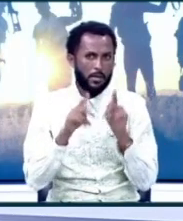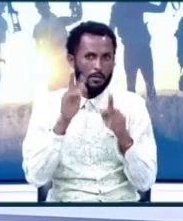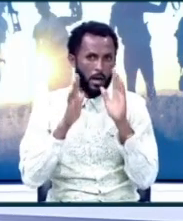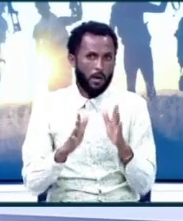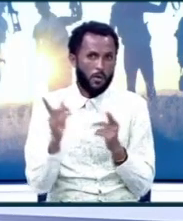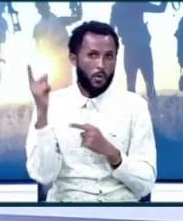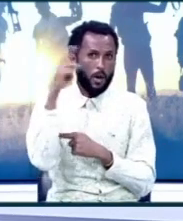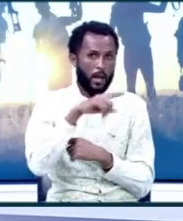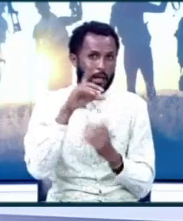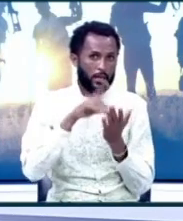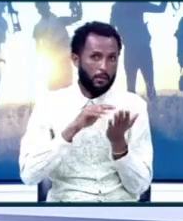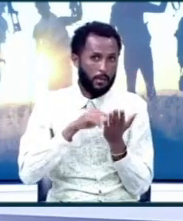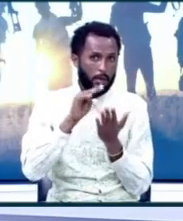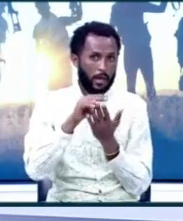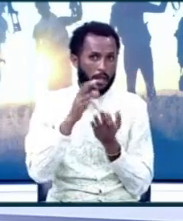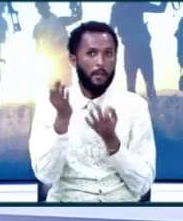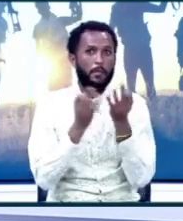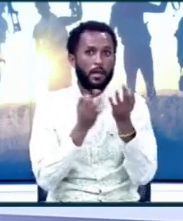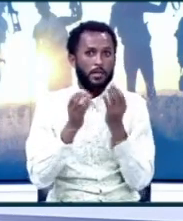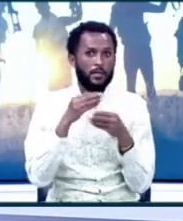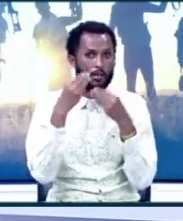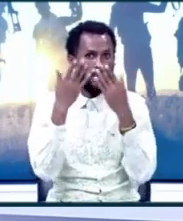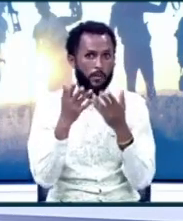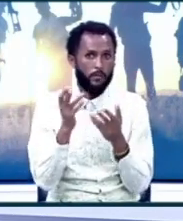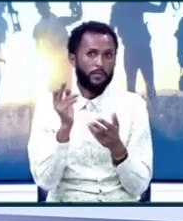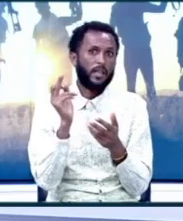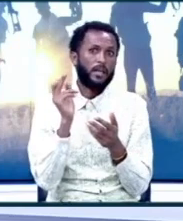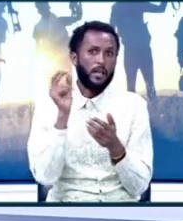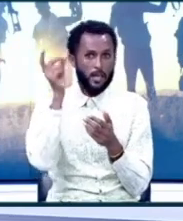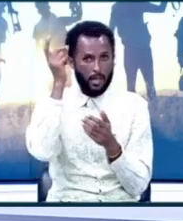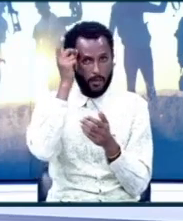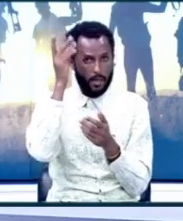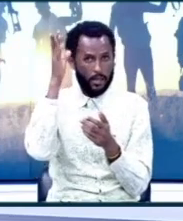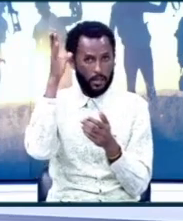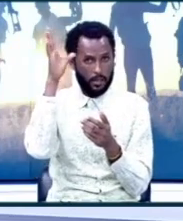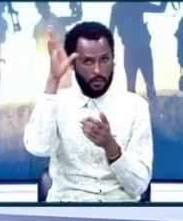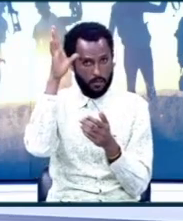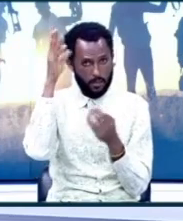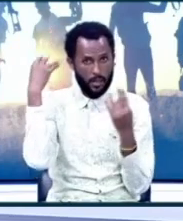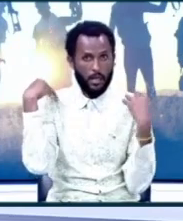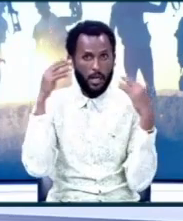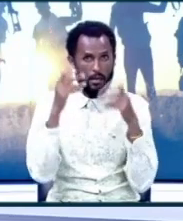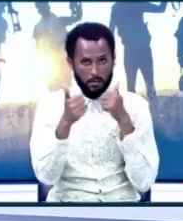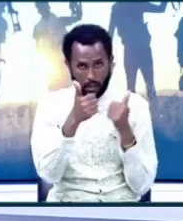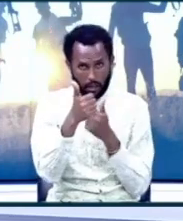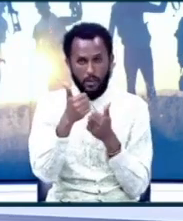ከተማ መቐለ ተረኺቦም መብርሂ ሂቦም እዮም። የባነ ገብረ ሚካኤል ከም ዝስዕብ ተኸታቲልዎ ኣሎ።